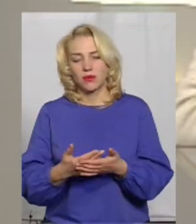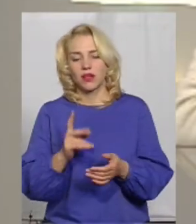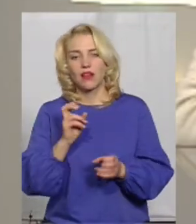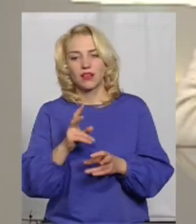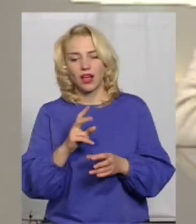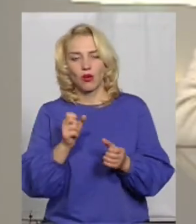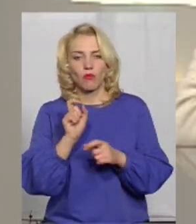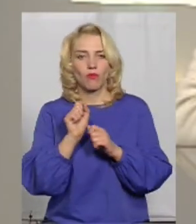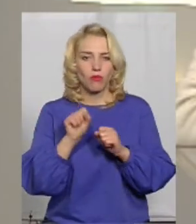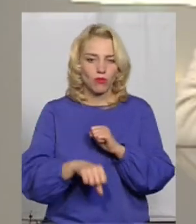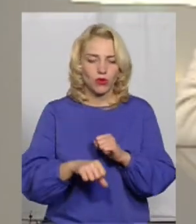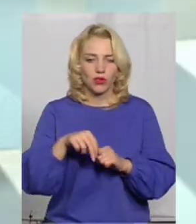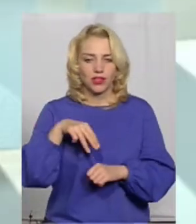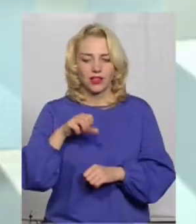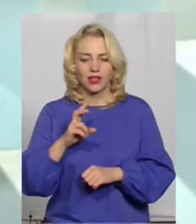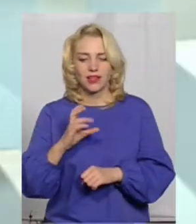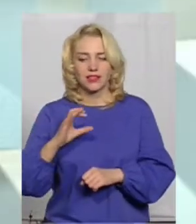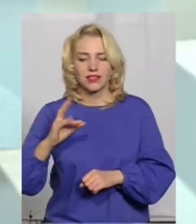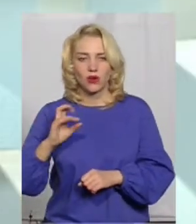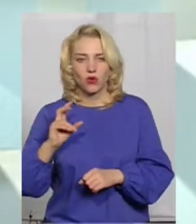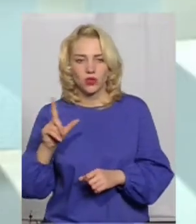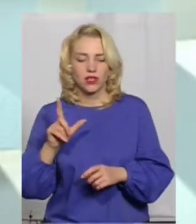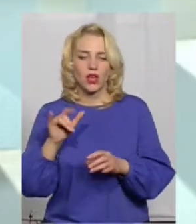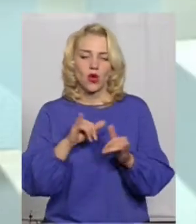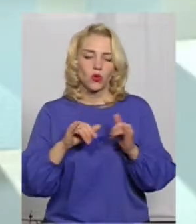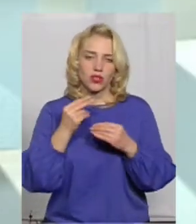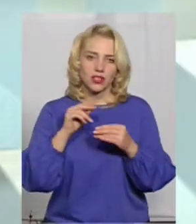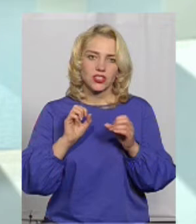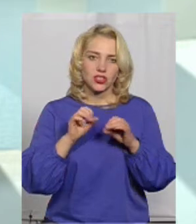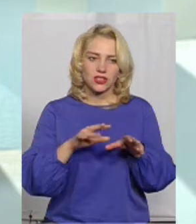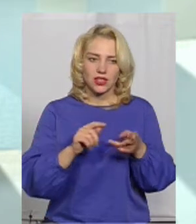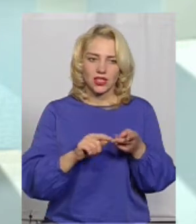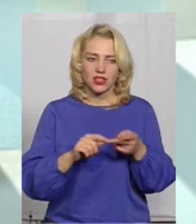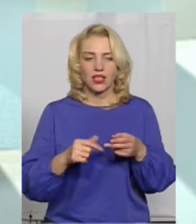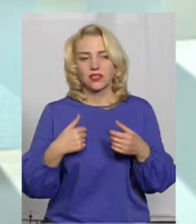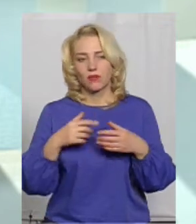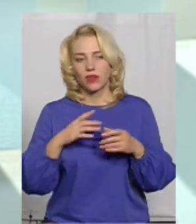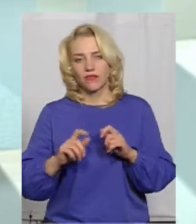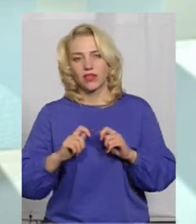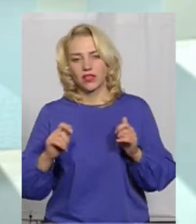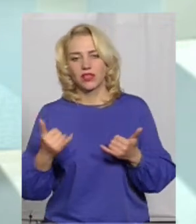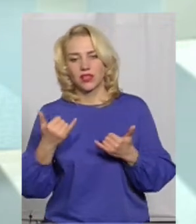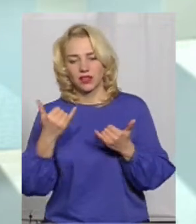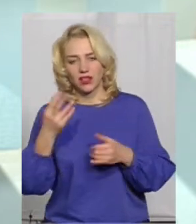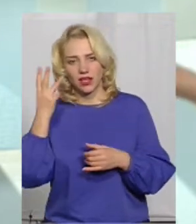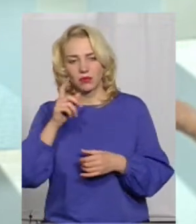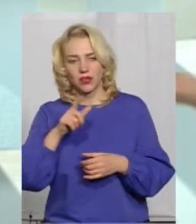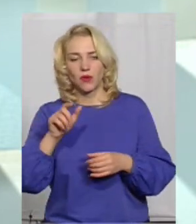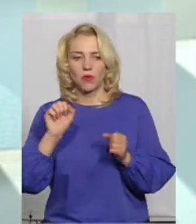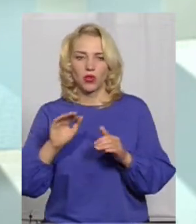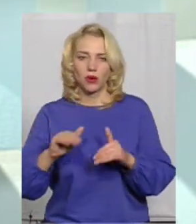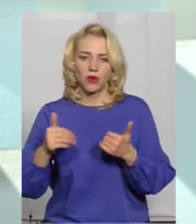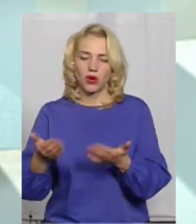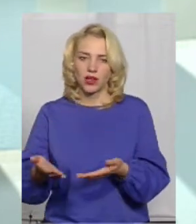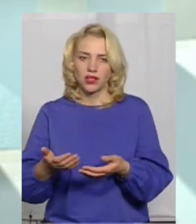токсикоз, як правильно здати аналізи, куди краще піти. Я вела просто для своїх хмельничан, адже вони могли порадити клініку, могли порадити